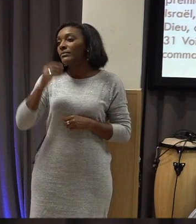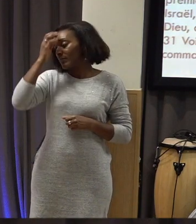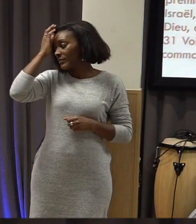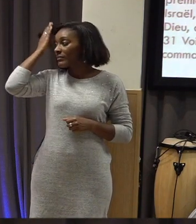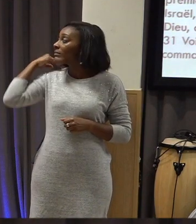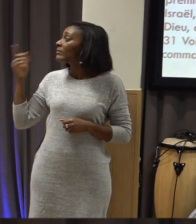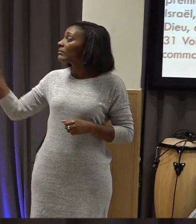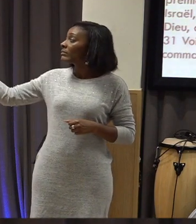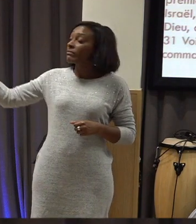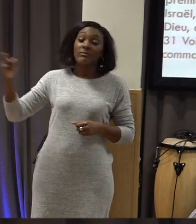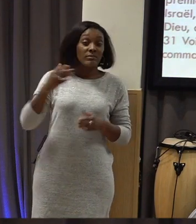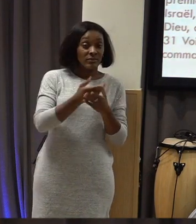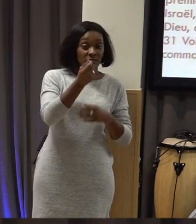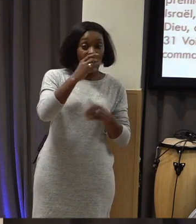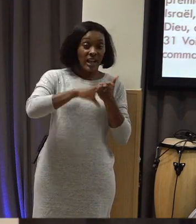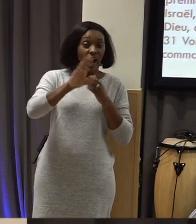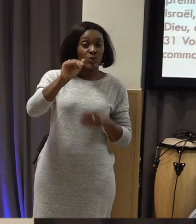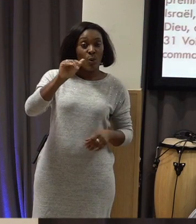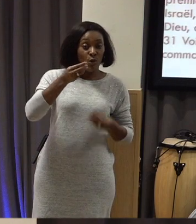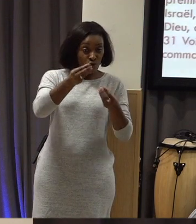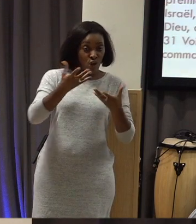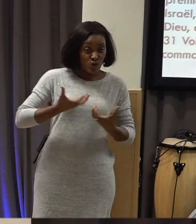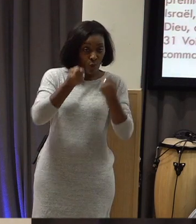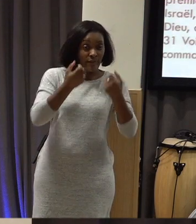C'est pas ça qui va te sauver.